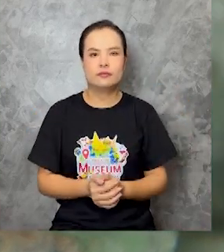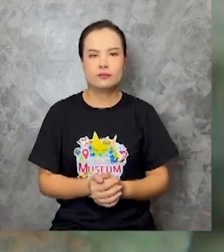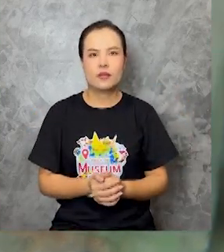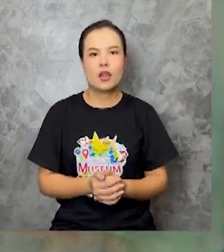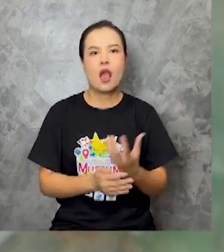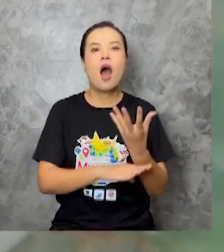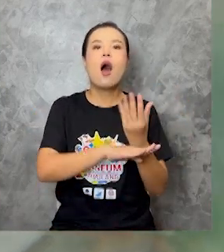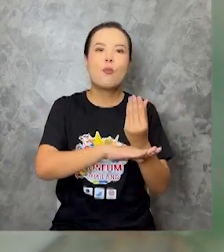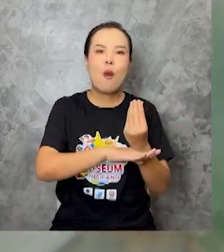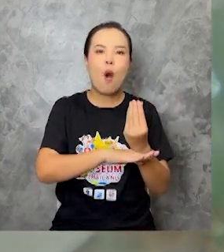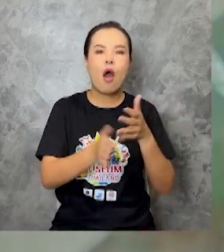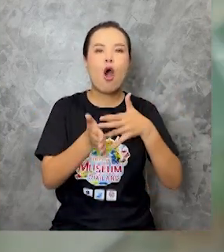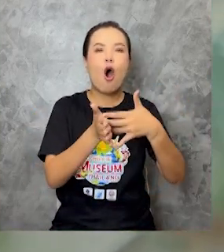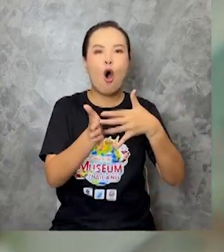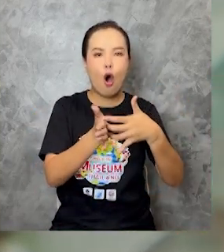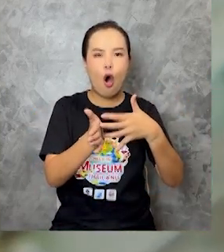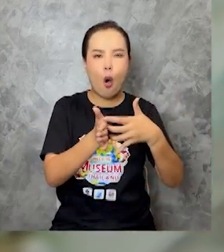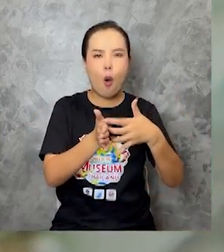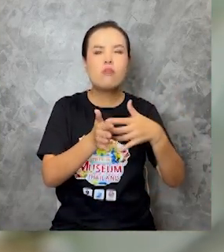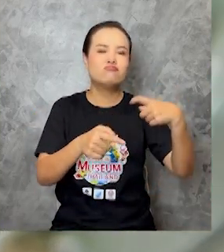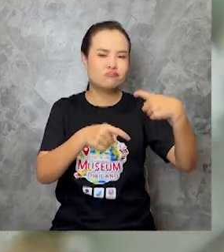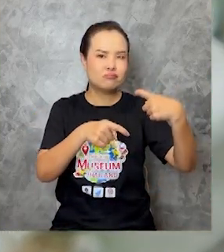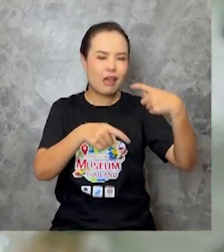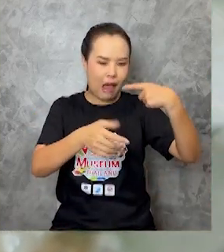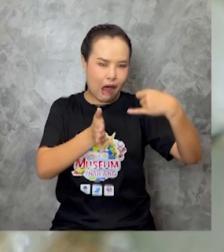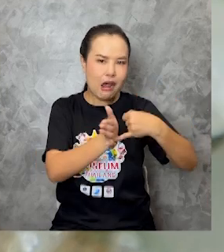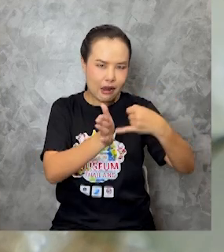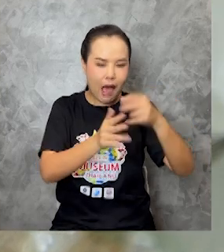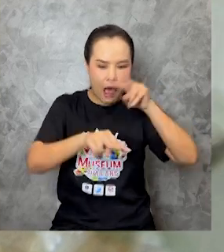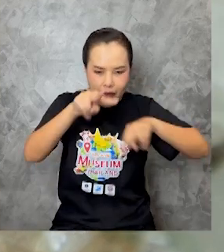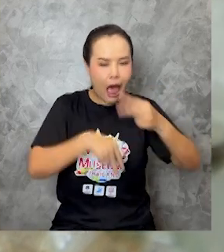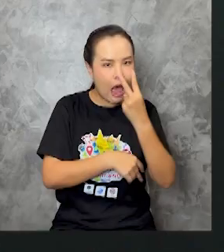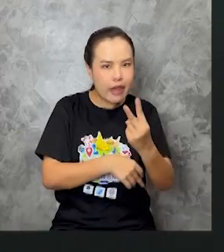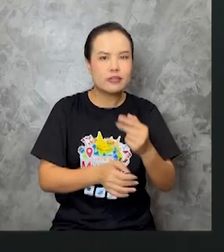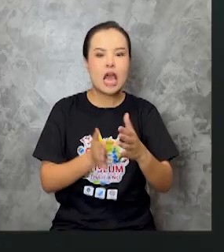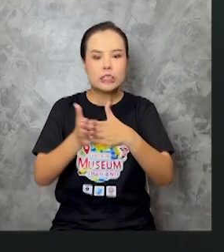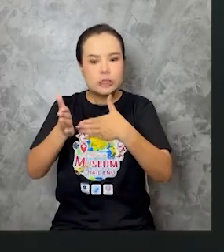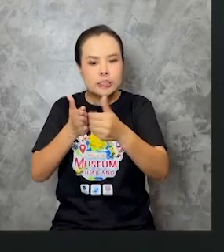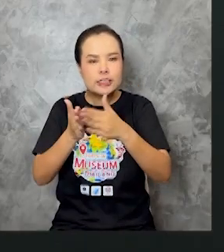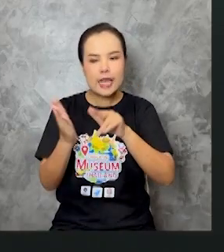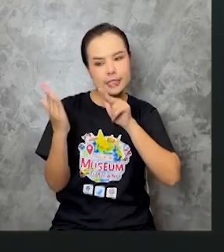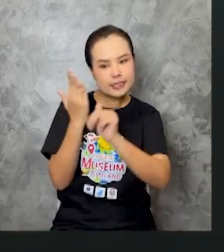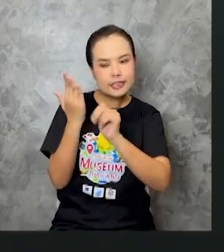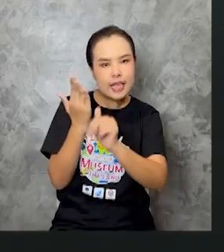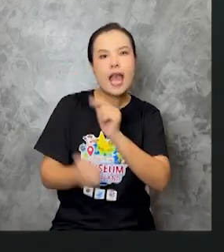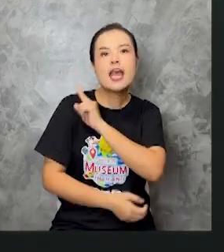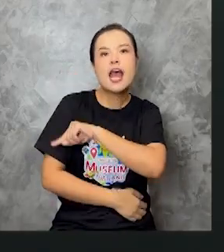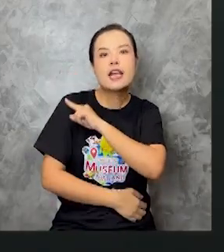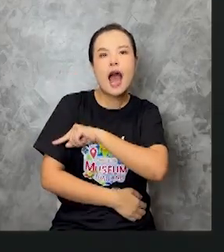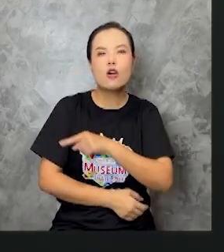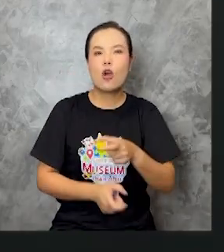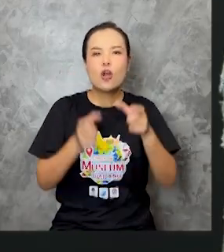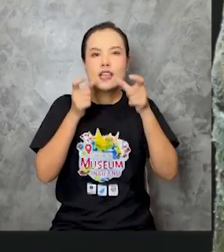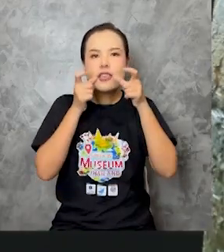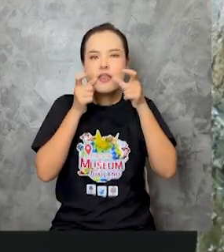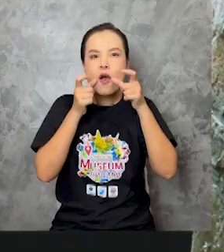เป็นพลอยเนื้ออ่อนที่อันนี้ค่อนข้างหาได้ง่ายพลอยฟอสเนี่ยมันมีได้หลายสีเลยนะถ้าเป็นสีใสๆเนี่ยเราอาจจะเรียกว่าเขียวหนุ